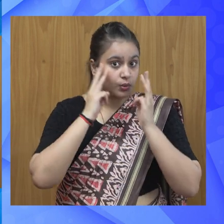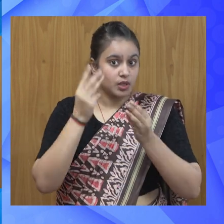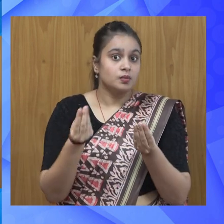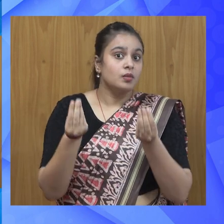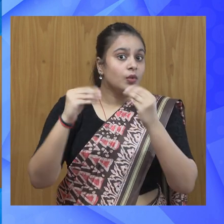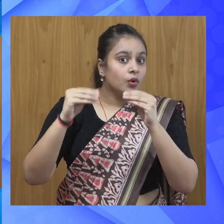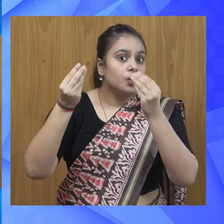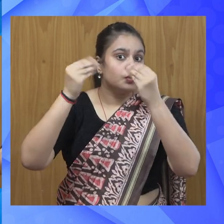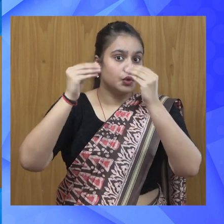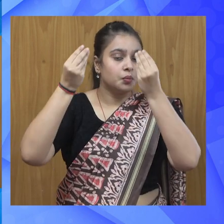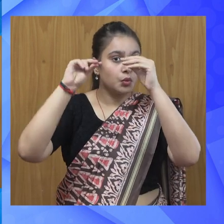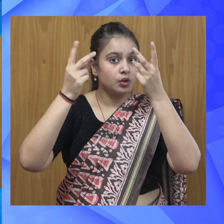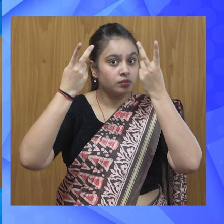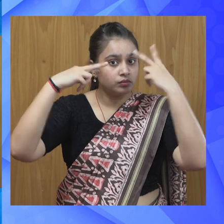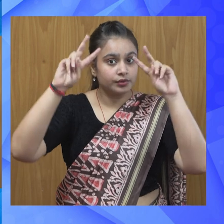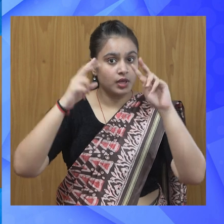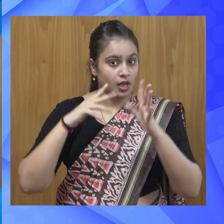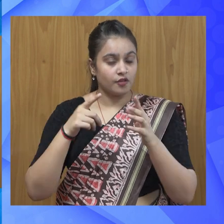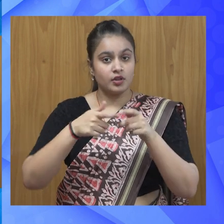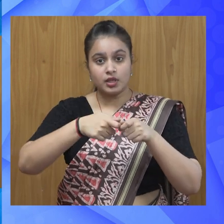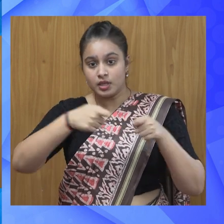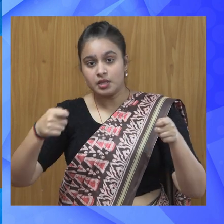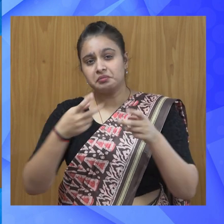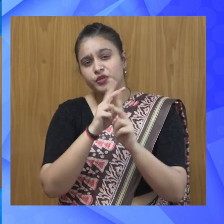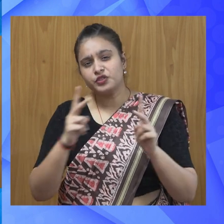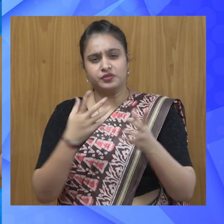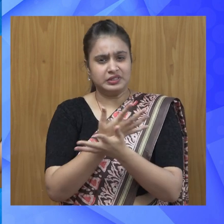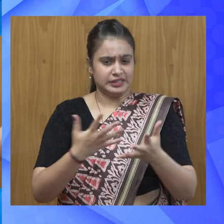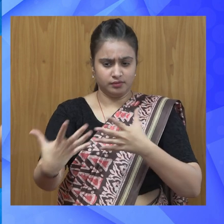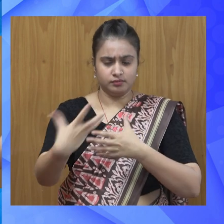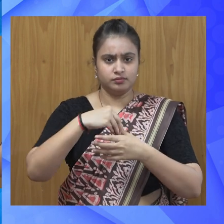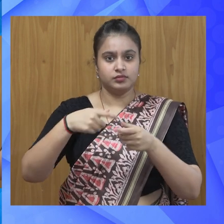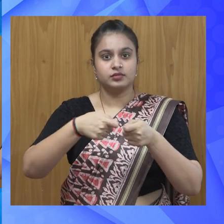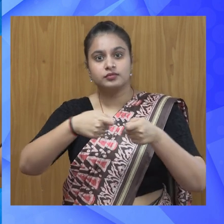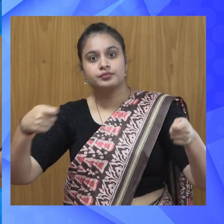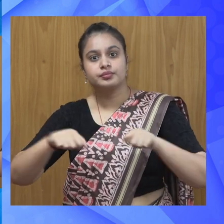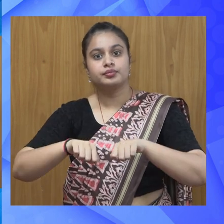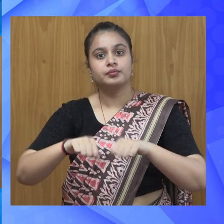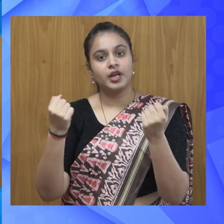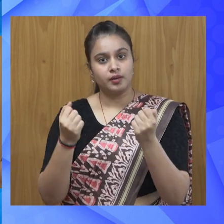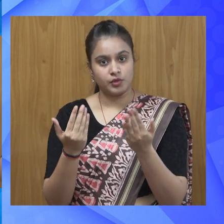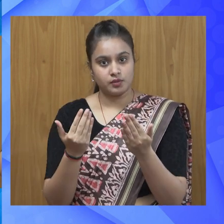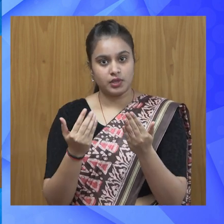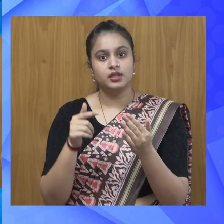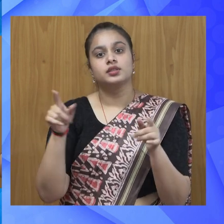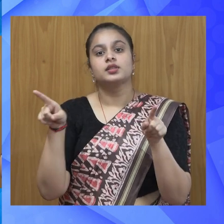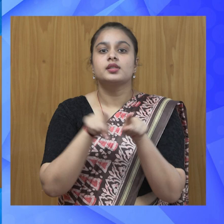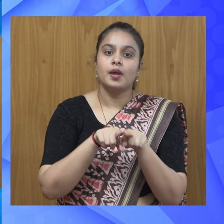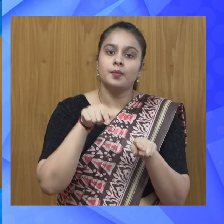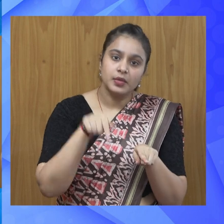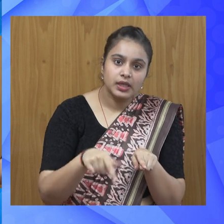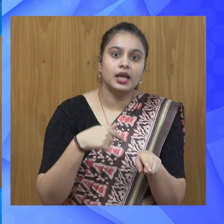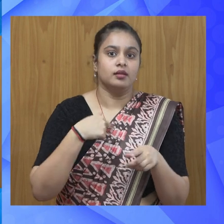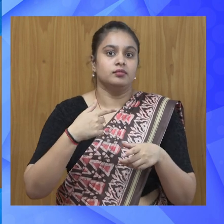उसी ब्रांड में आप देखें रबर बैंड में बहुत सारी चीजें जुड़ जाए तो क्या होगा, वो टूट जाती है। उसी प्रकार से ये हो गया